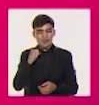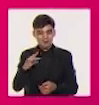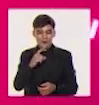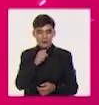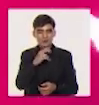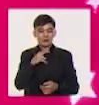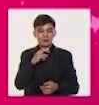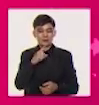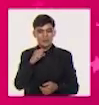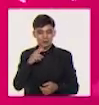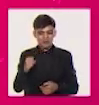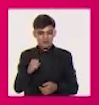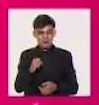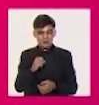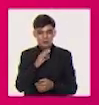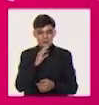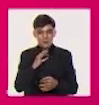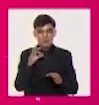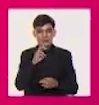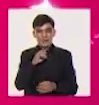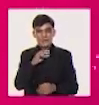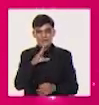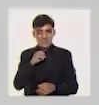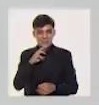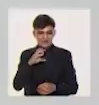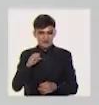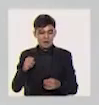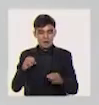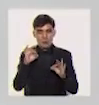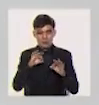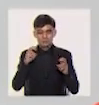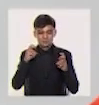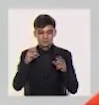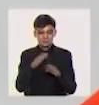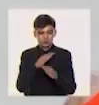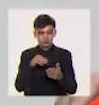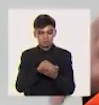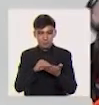Ол ақ келін атты әнмен қыз ұзатпақ ниетте. Ақ келін деген бұл